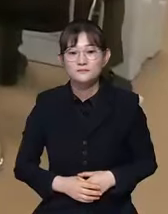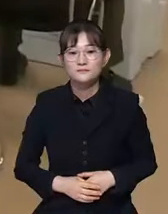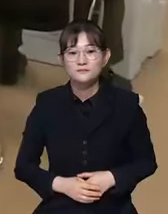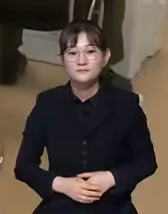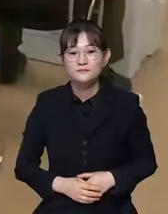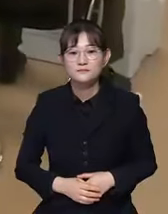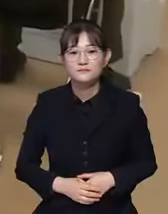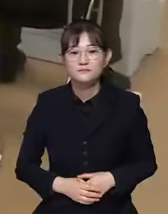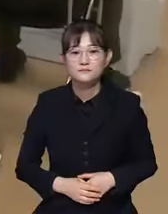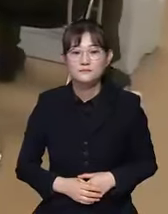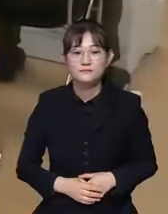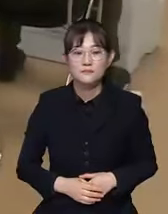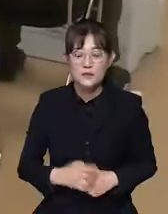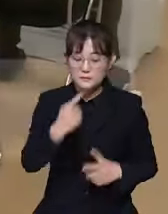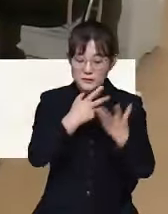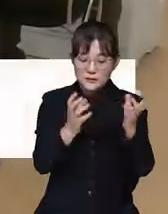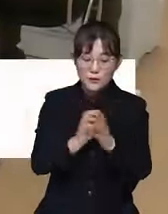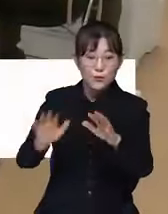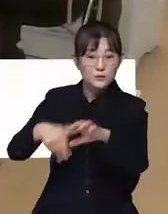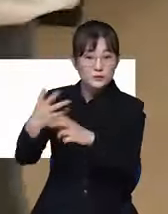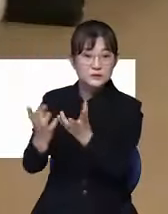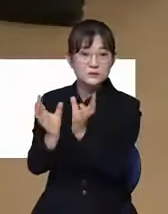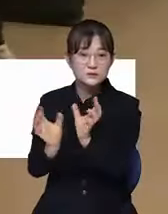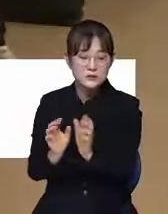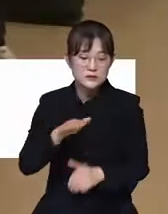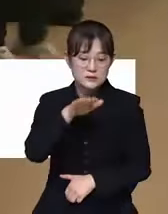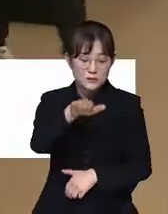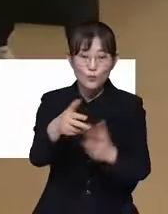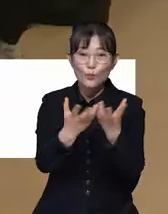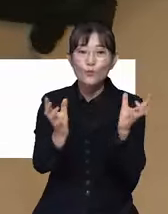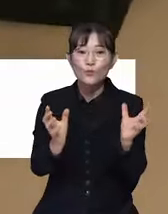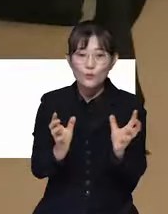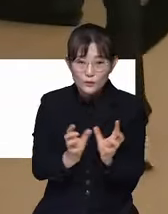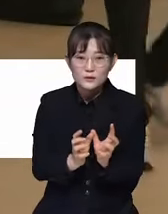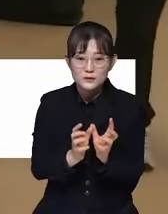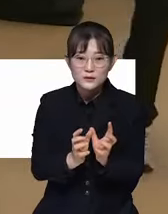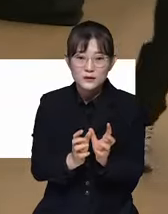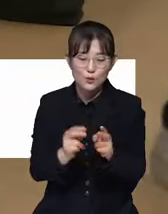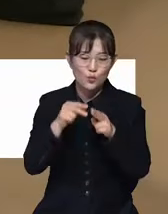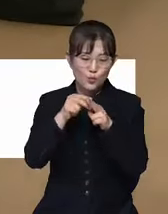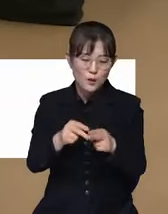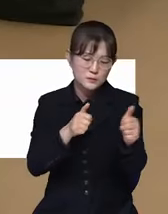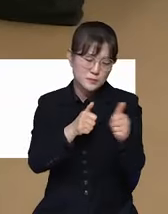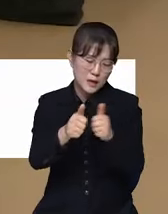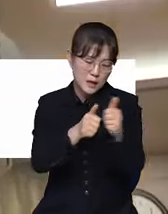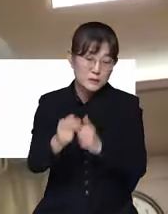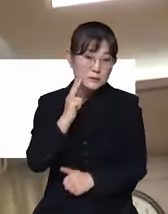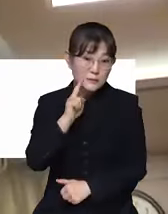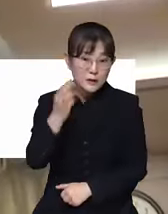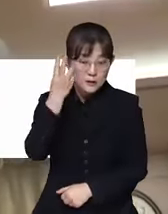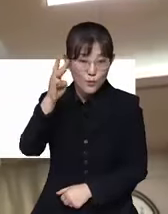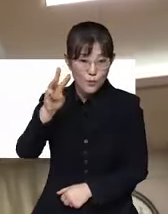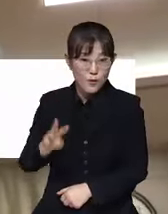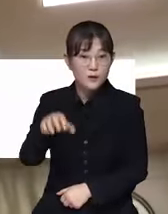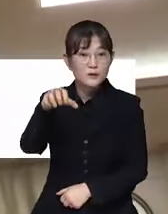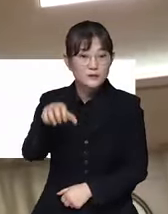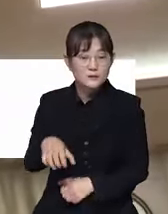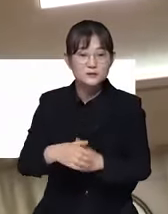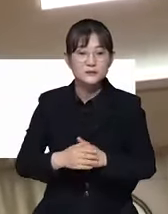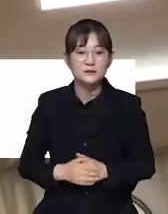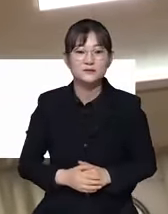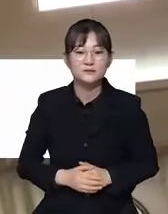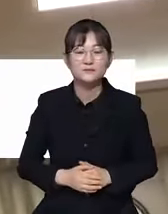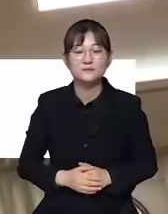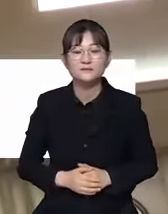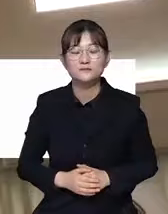있습니다 특히 민주당과 조국 혁신당 진보당의 치열한 파전이 펼쳐지는 영광은 이번 재선거